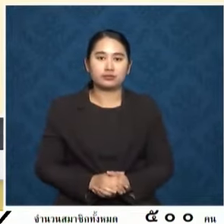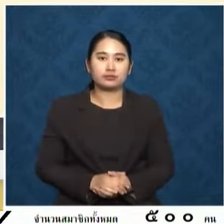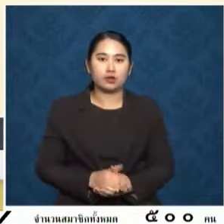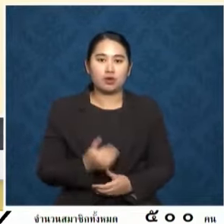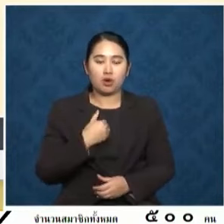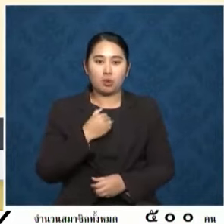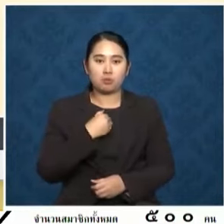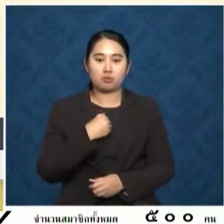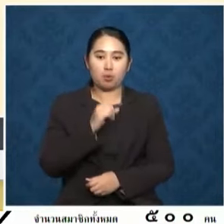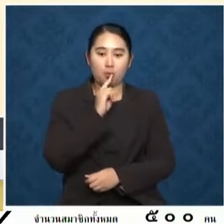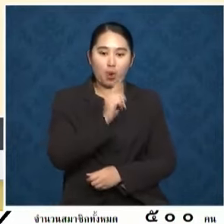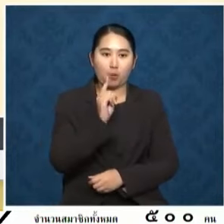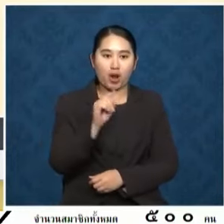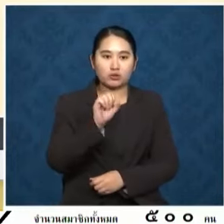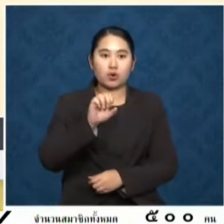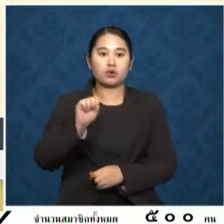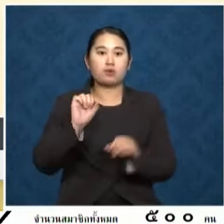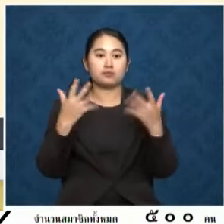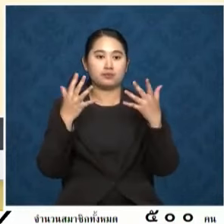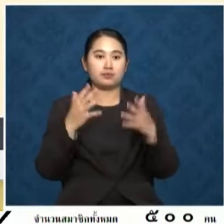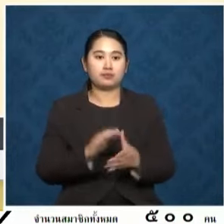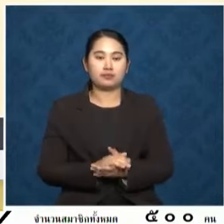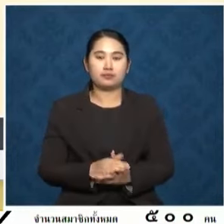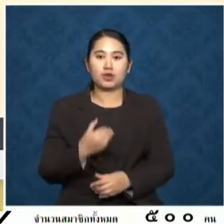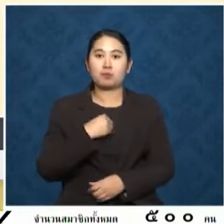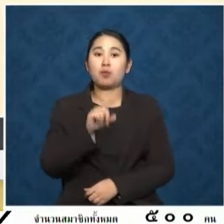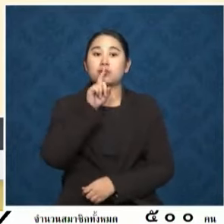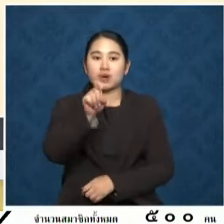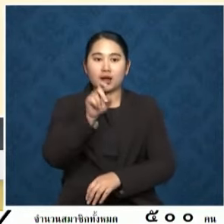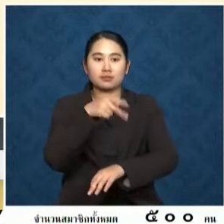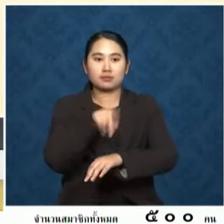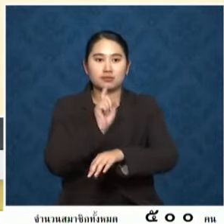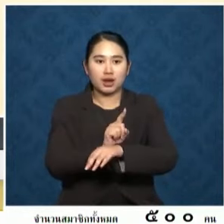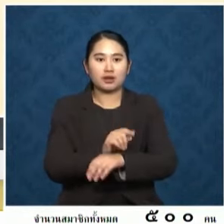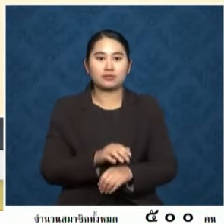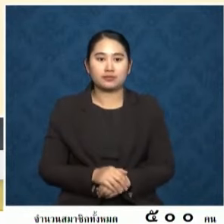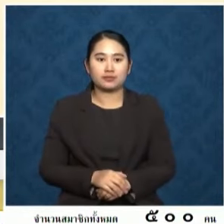ผมไม่ว่าสมาชิกหรอกครับแต่ผมถามประธาน